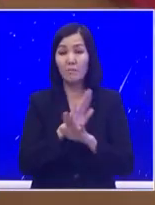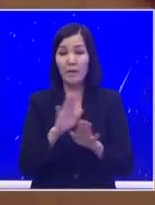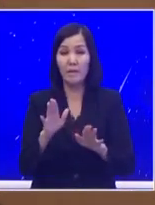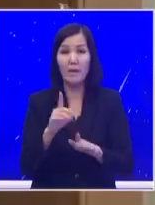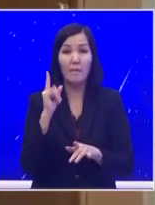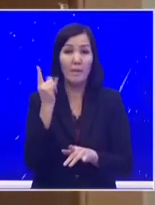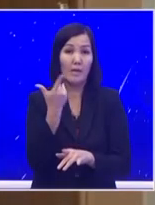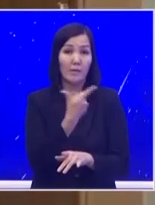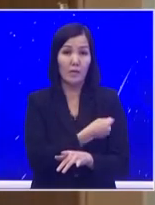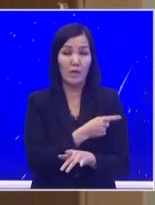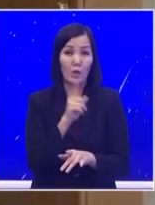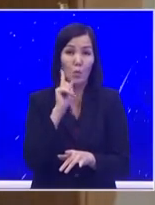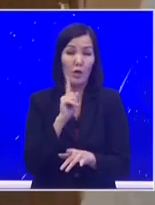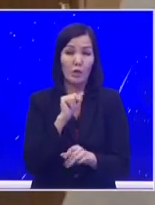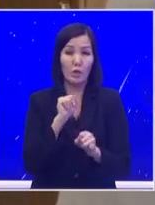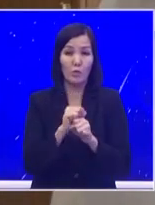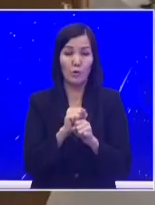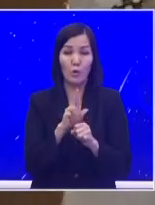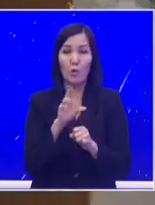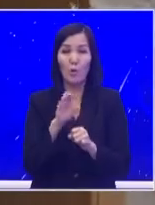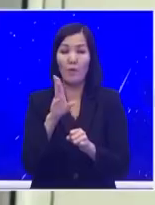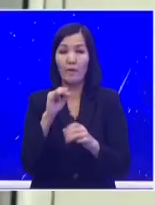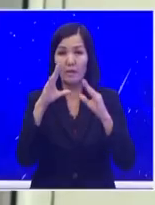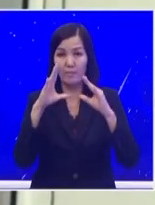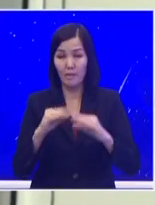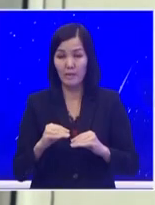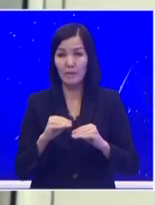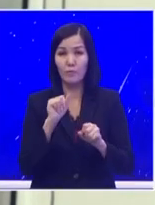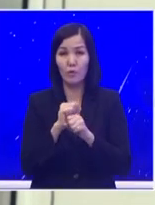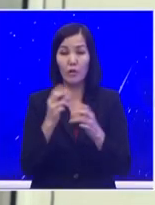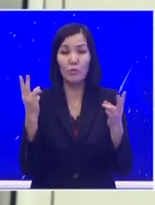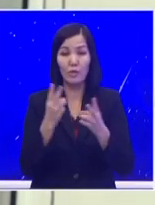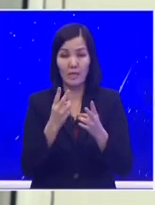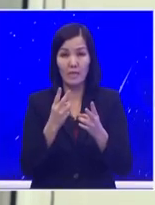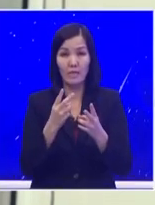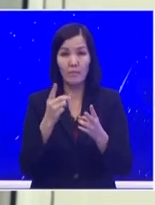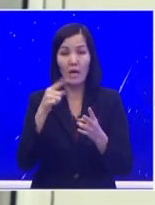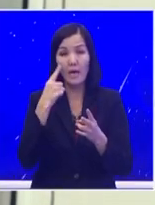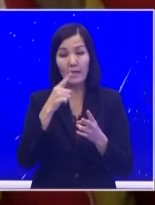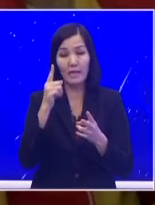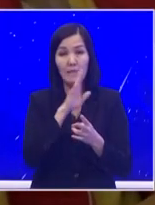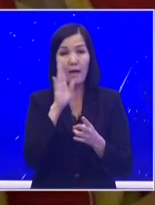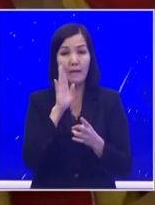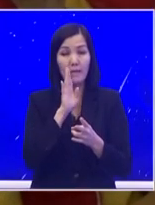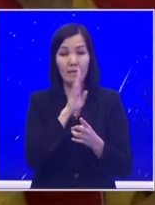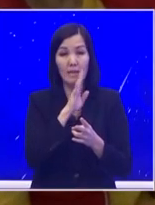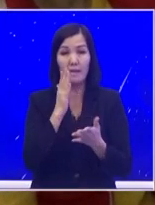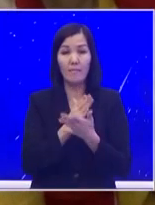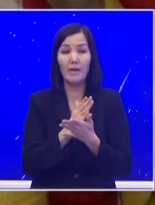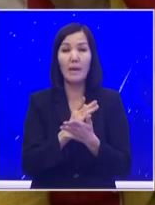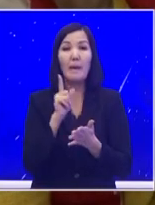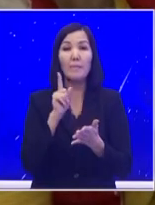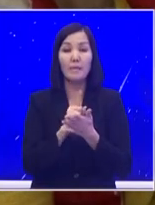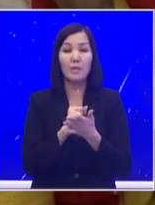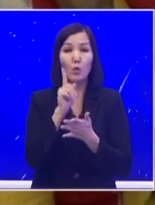егуді доғара тұрып, COVID-19 індетінің басылуын күту керек дегендер де жоқ емес. Сонымен міндетті екпенің уақытын